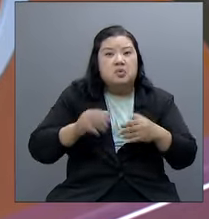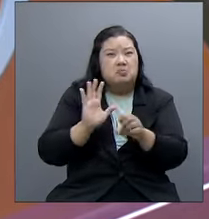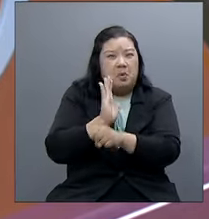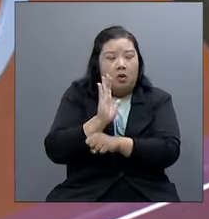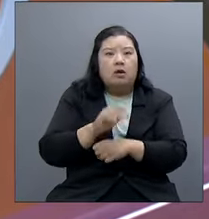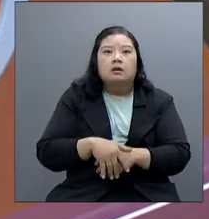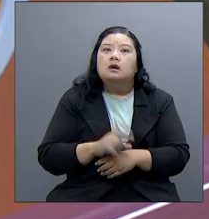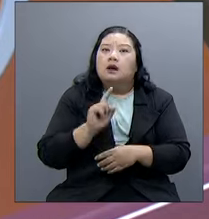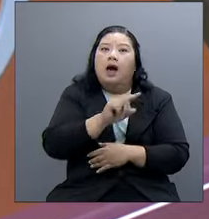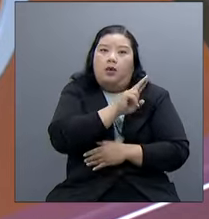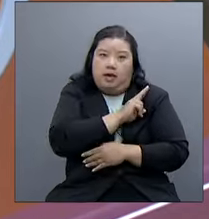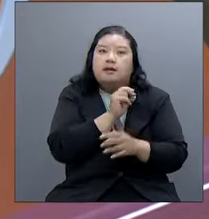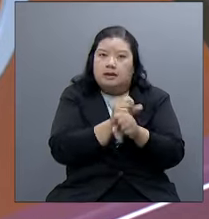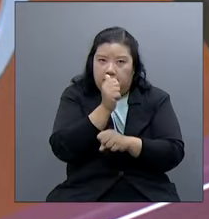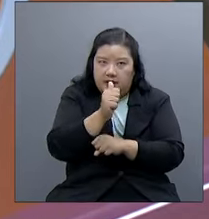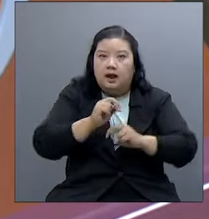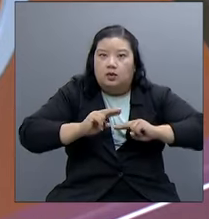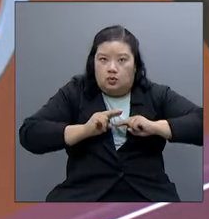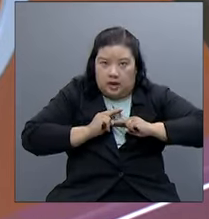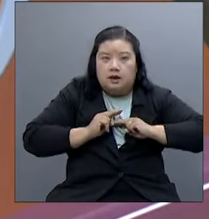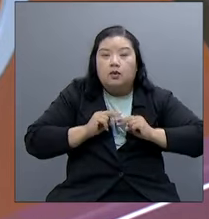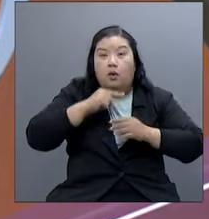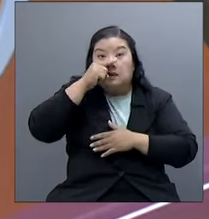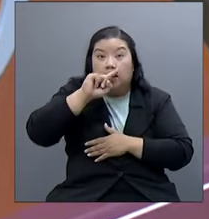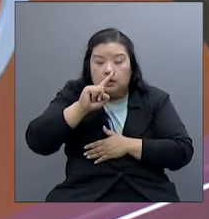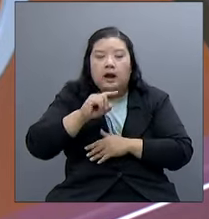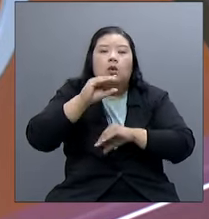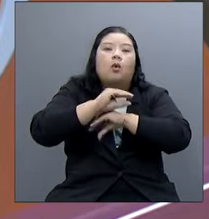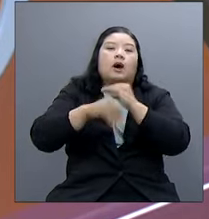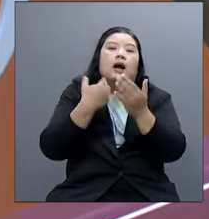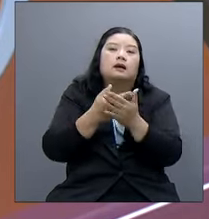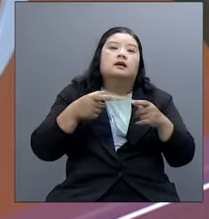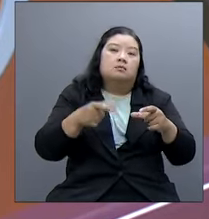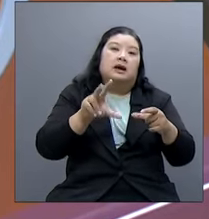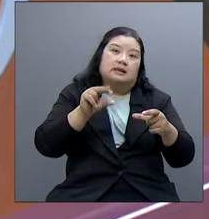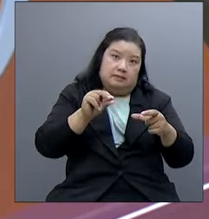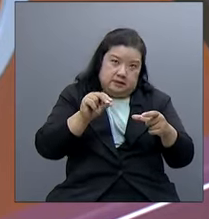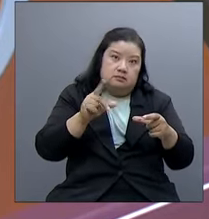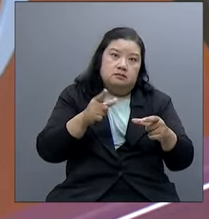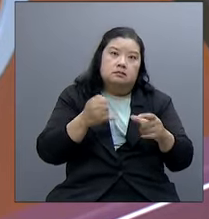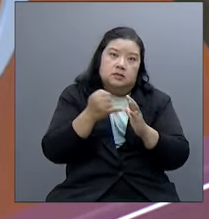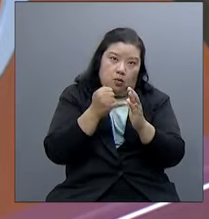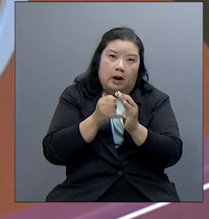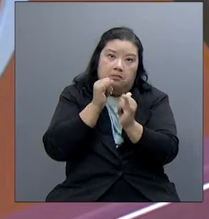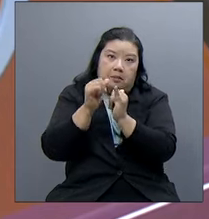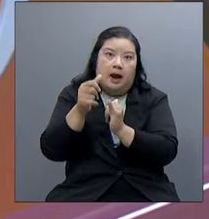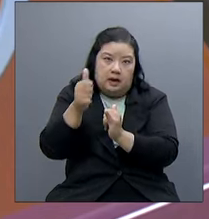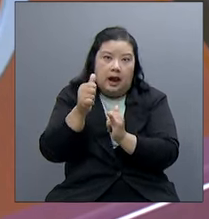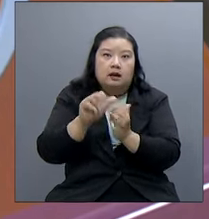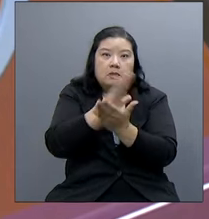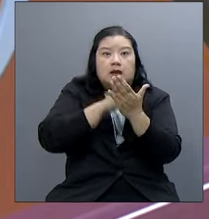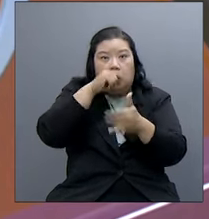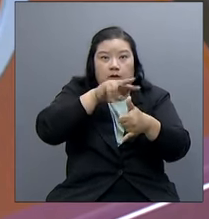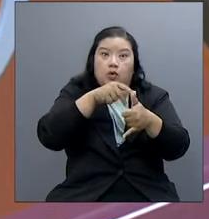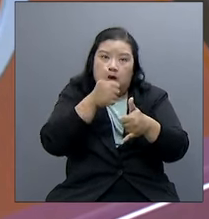accompagnumประเทศไย คโครงการ 30 บาท รักษาุก ที่ ค่ะ ให้บoyการ รักษา ทั่วประเทศ